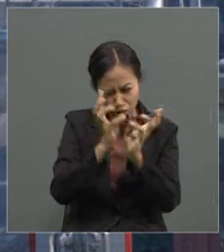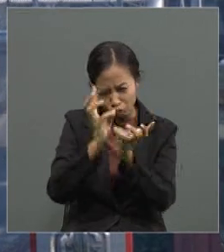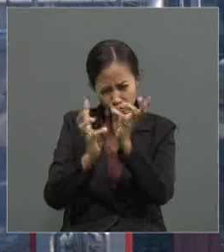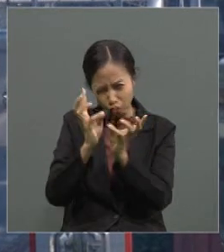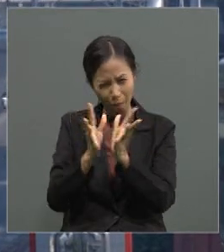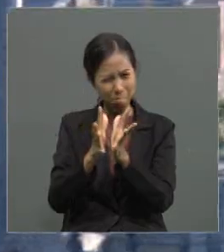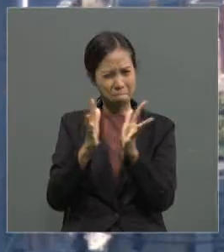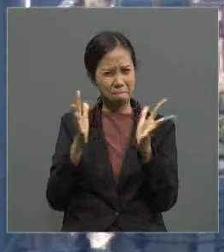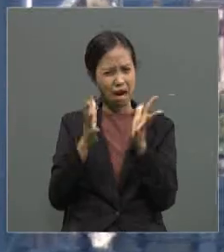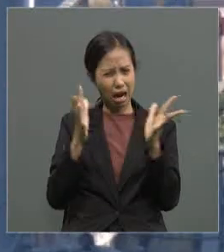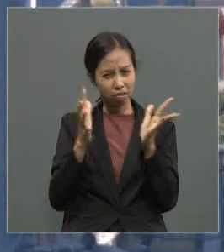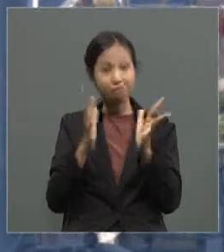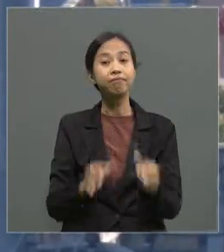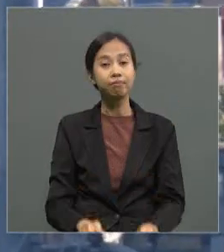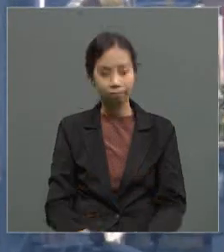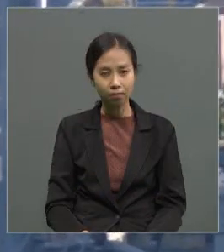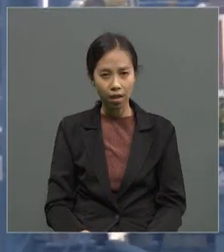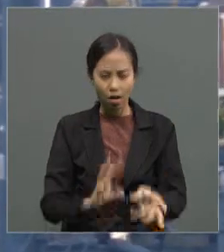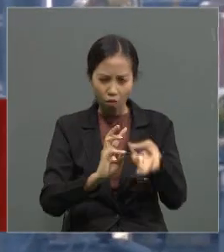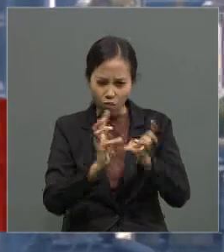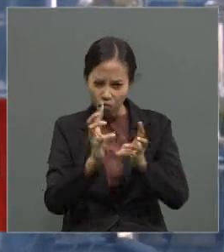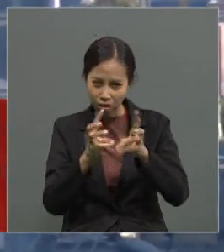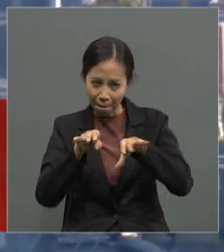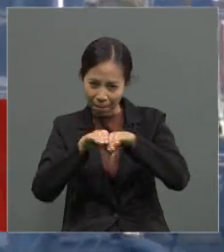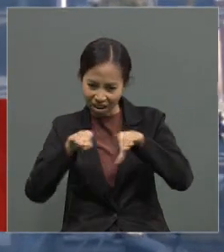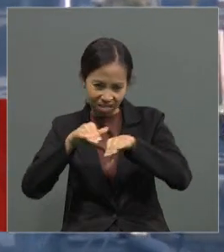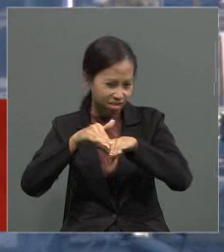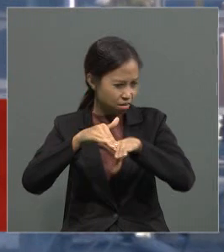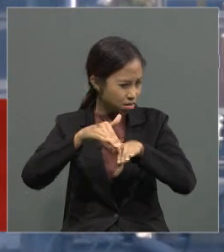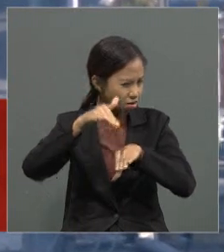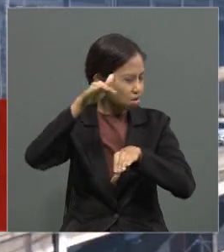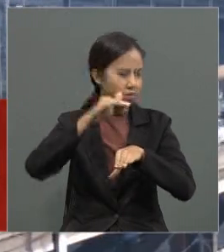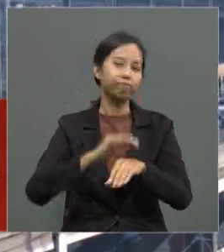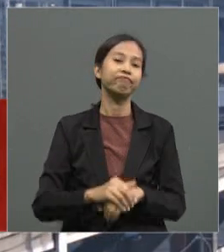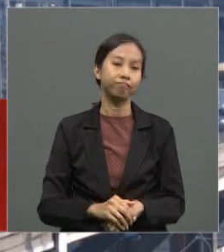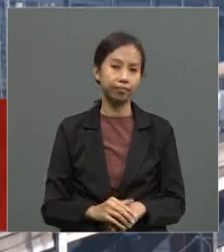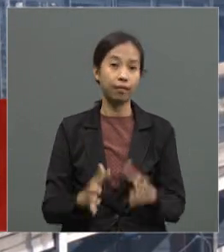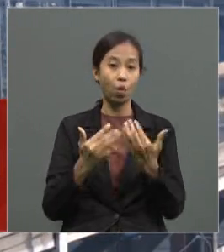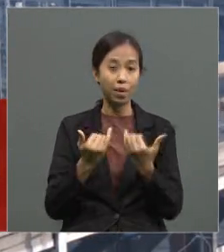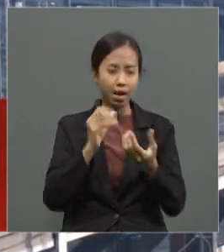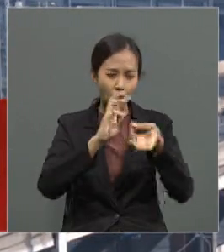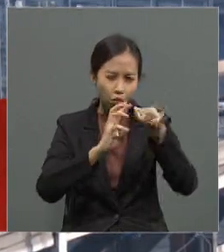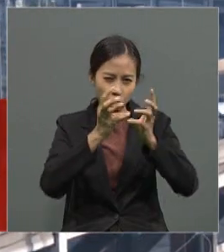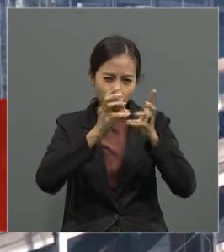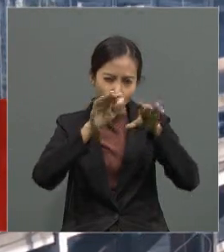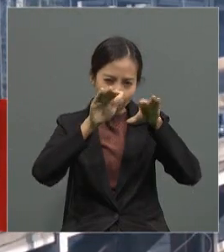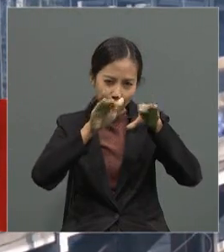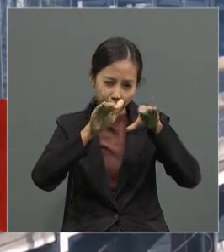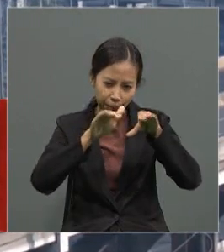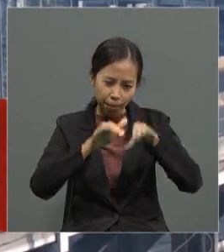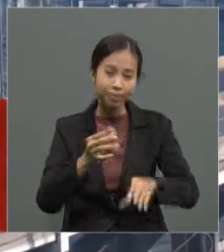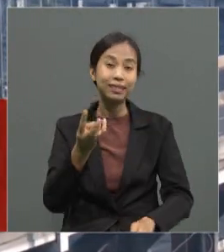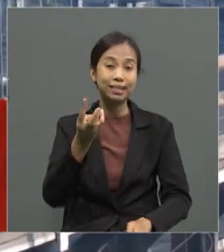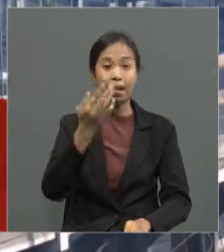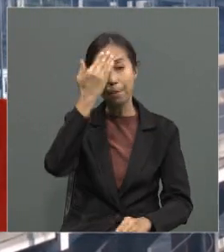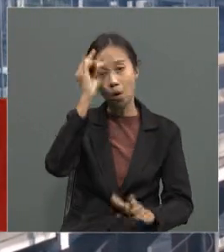ค่อนข้างหนาแน่นนะฝุ่นเกินมาตรฐานทุกพื้นที่วันนี้ครับฝุ่นเบาบางลงมาบ้างเนื่องจากประเทศไทยตอนบน